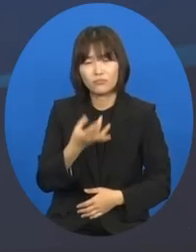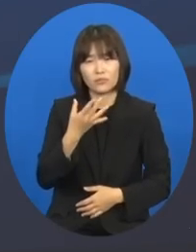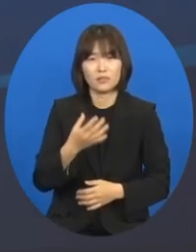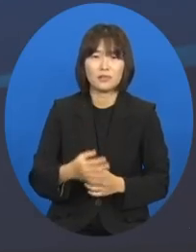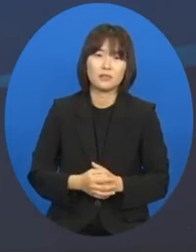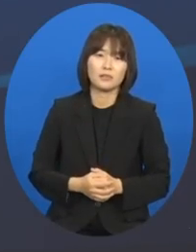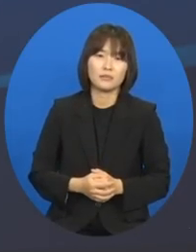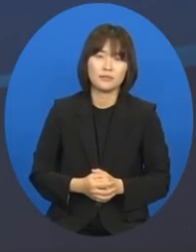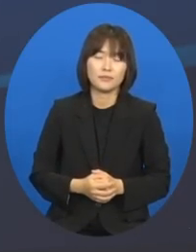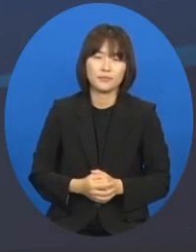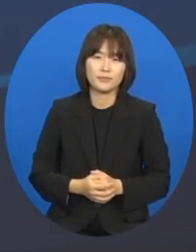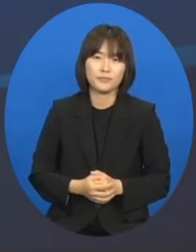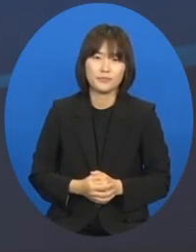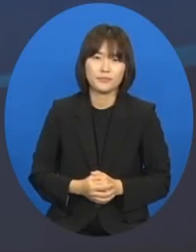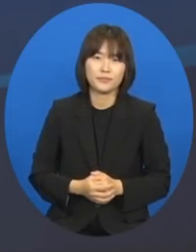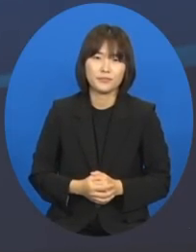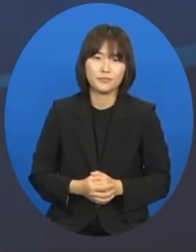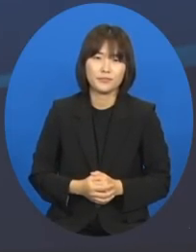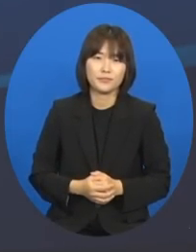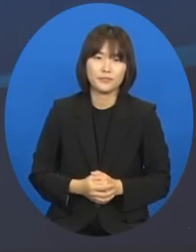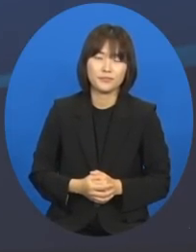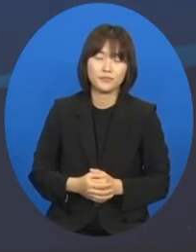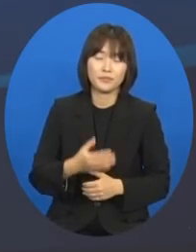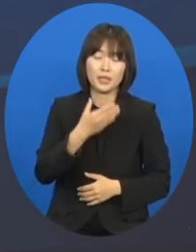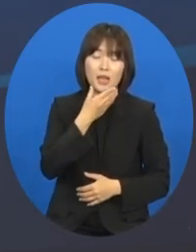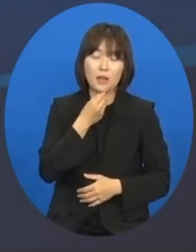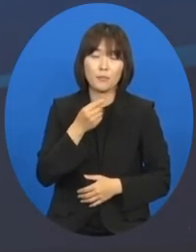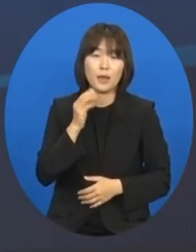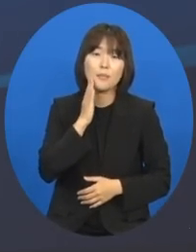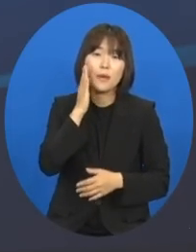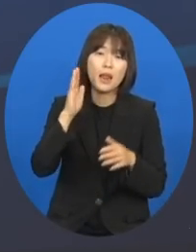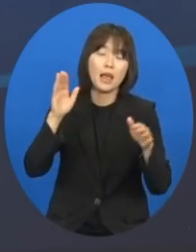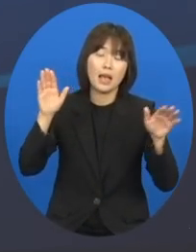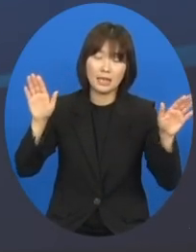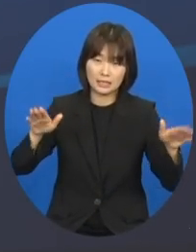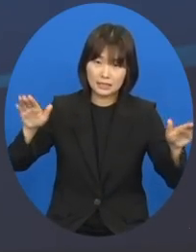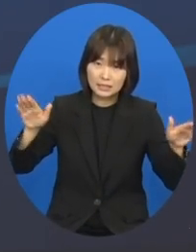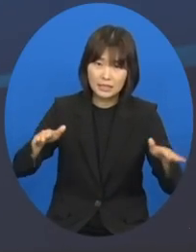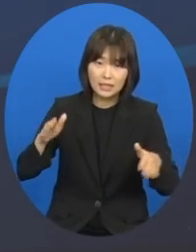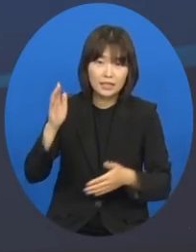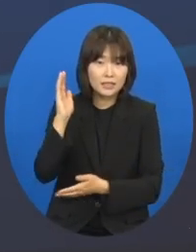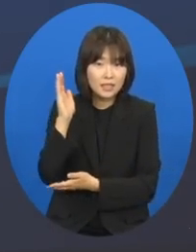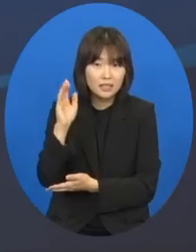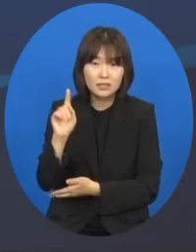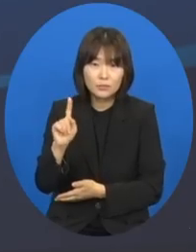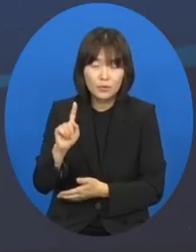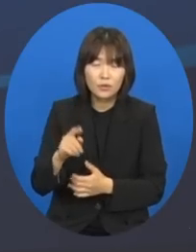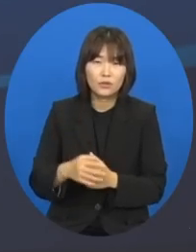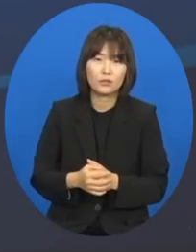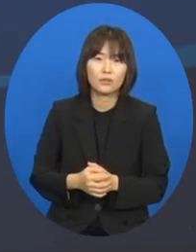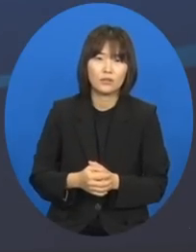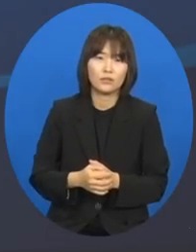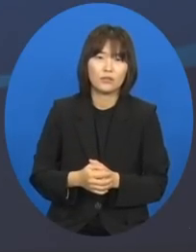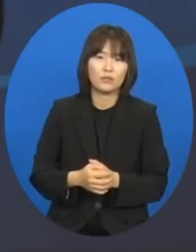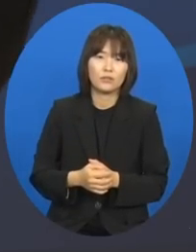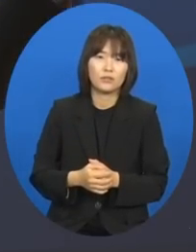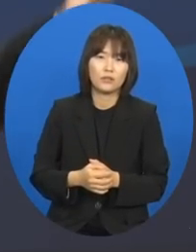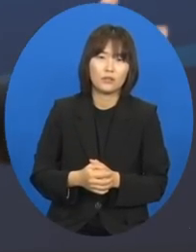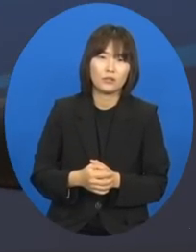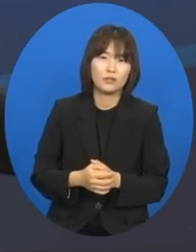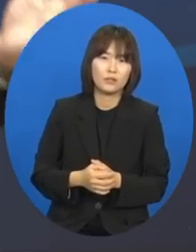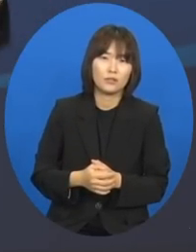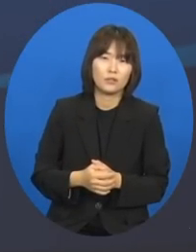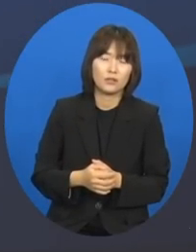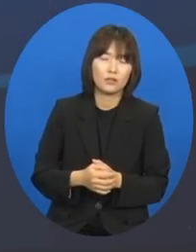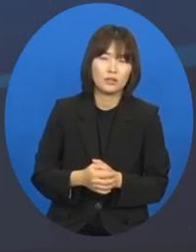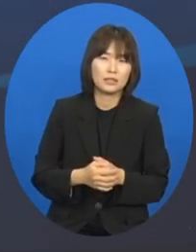파랑새의 이야기가 그거잖아요 치리치를가 행복의 파랑새를 찾아서 겨울나라에도 가고 또